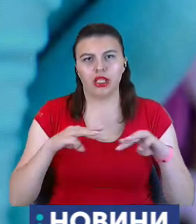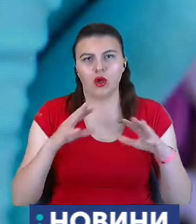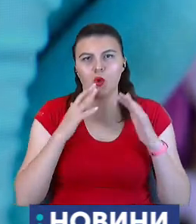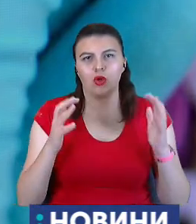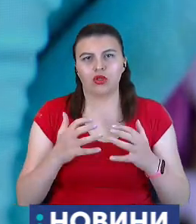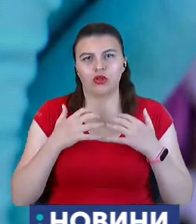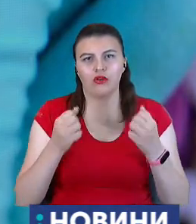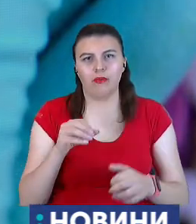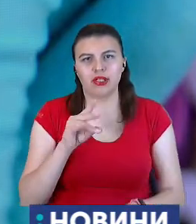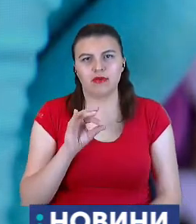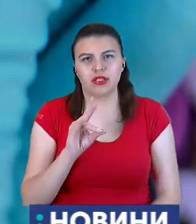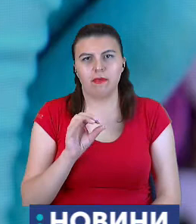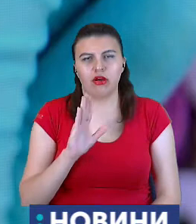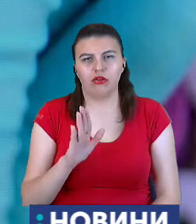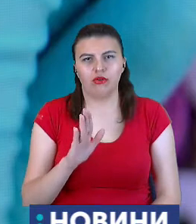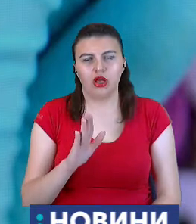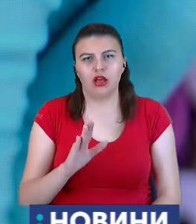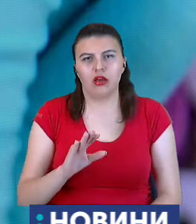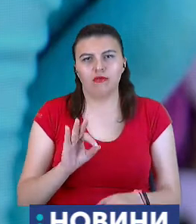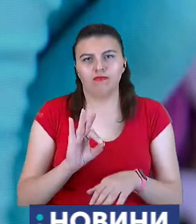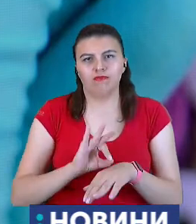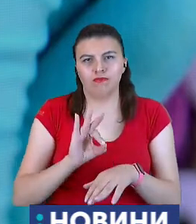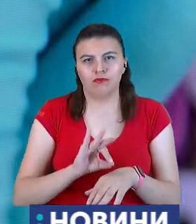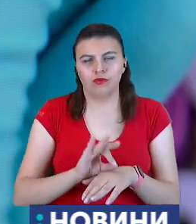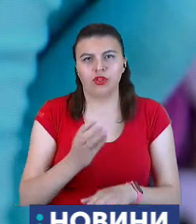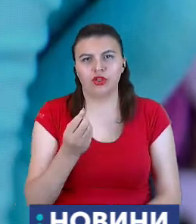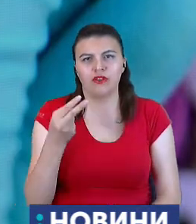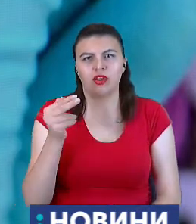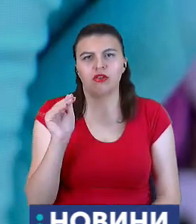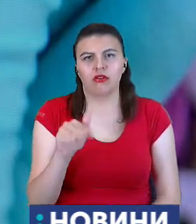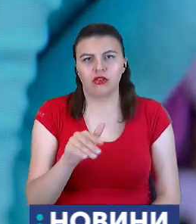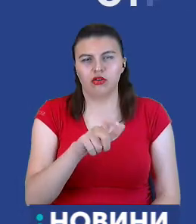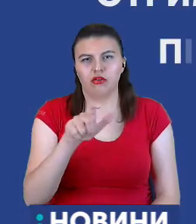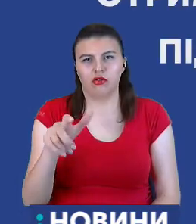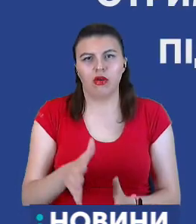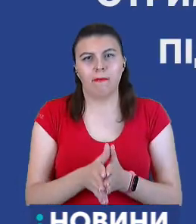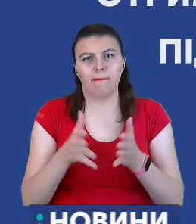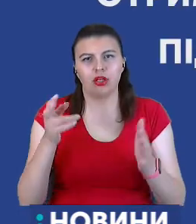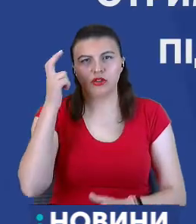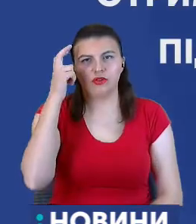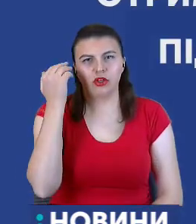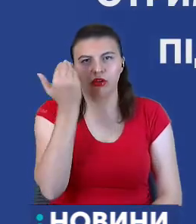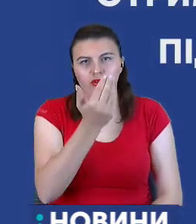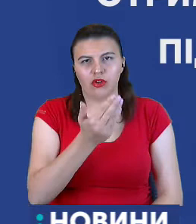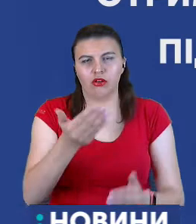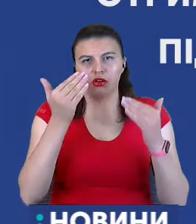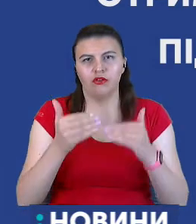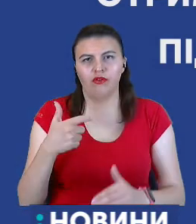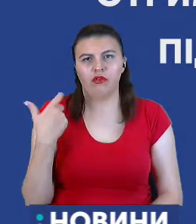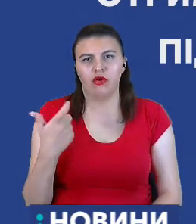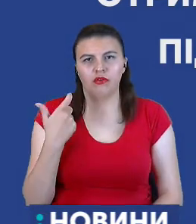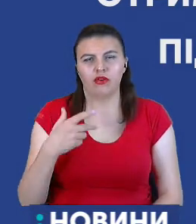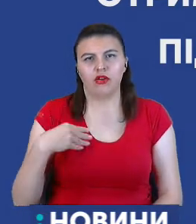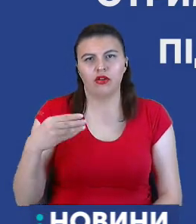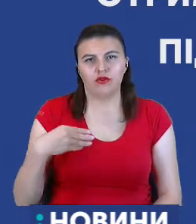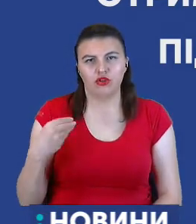здоров'я Максим Степанов. Підхопили недугу ще майже 2000 людей, найбільше у Києві. Далі йдуть Харківщина і